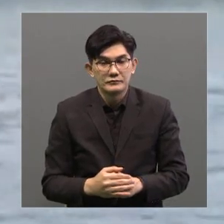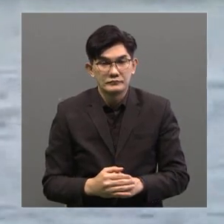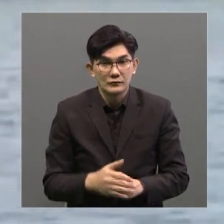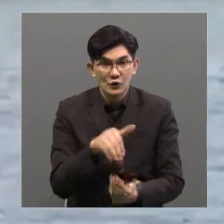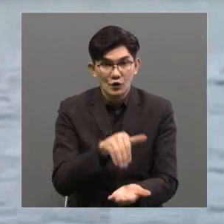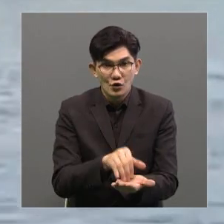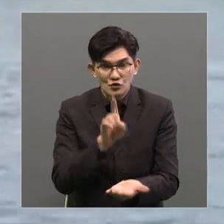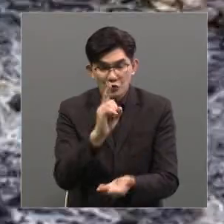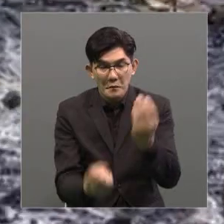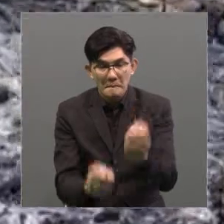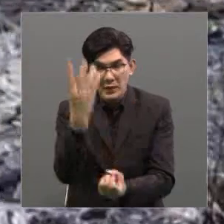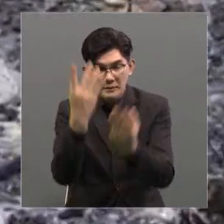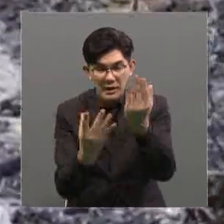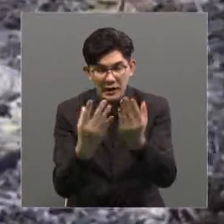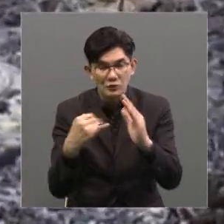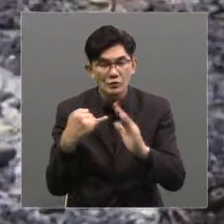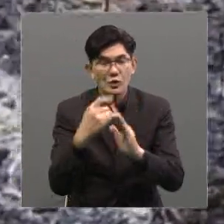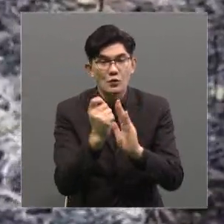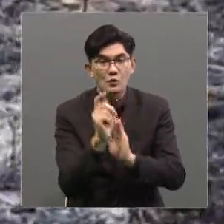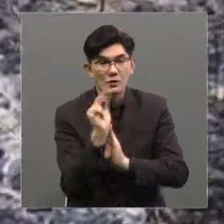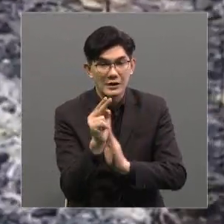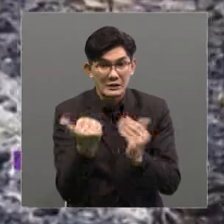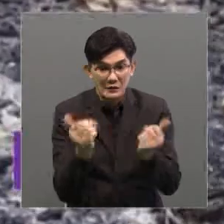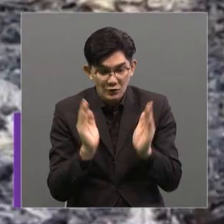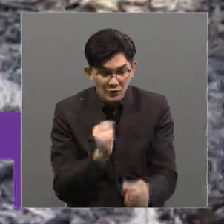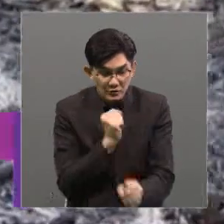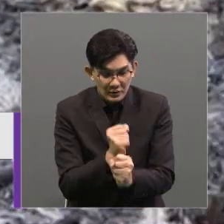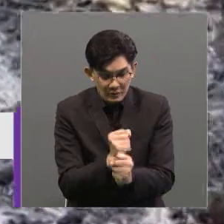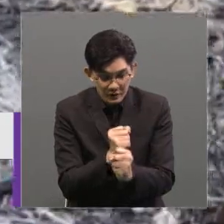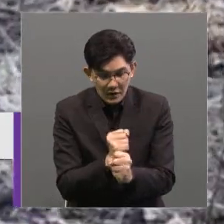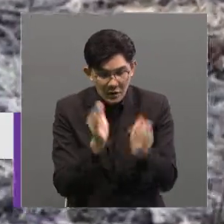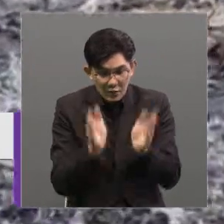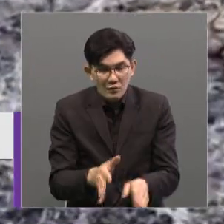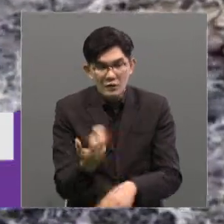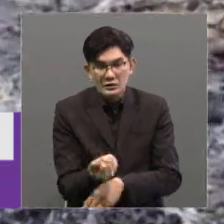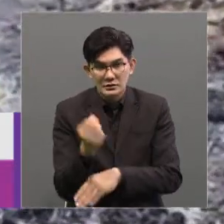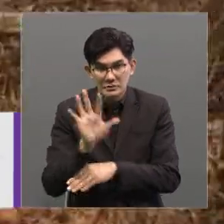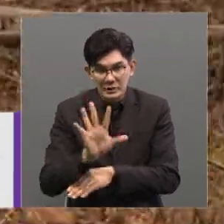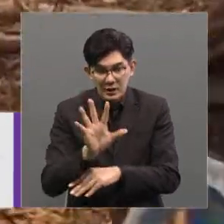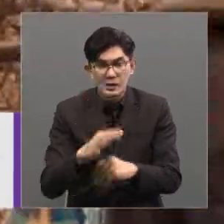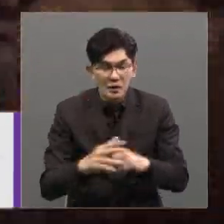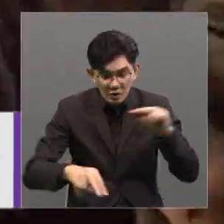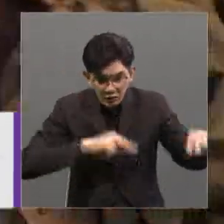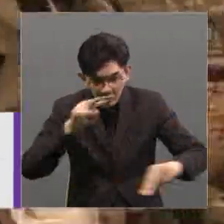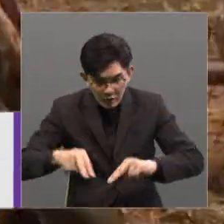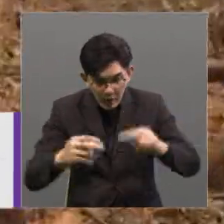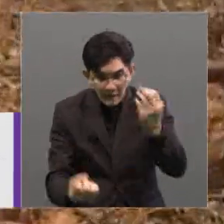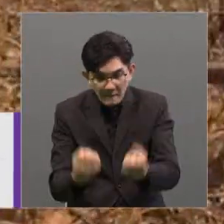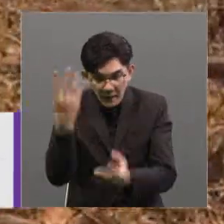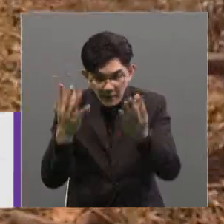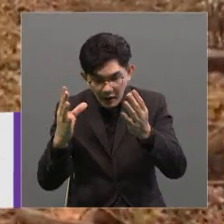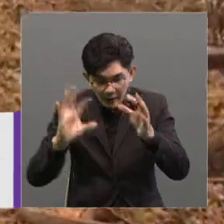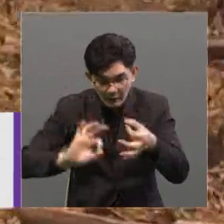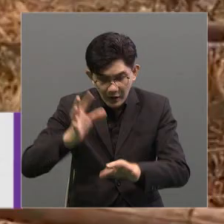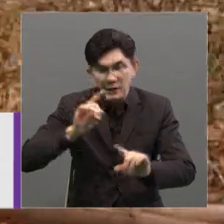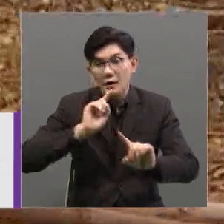ทางศูนย์ปฏิบัติการไฟป่าอุทัยธานีนะครับวันนี้เนี่ยเขานำเจ้าหน้าที่เสือไฟ15นายเลยนะครับเข้าไปคุมควบคุมไฟป่าร่วมกับเ